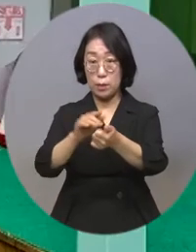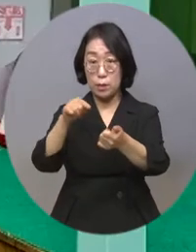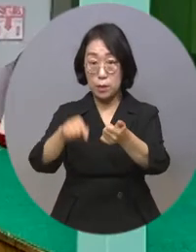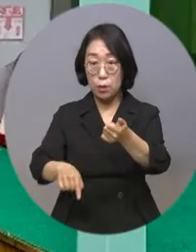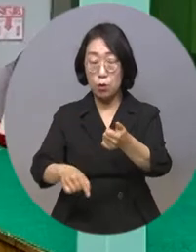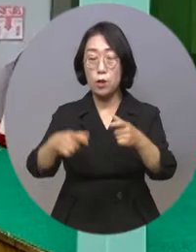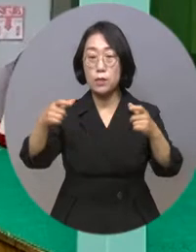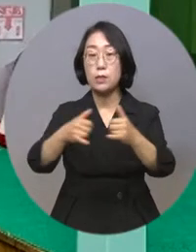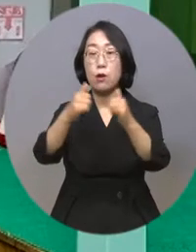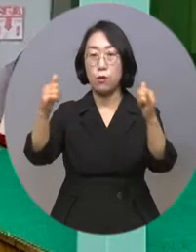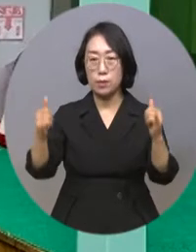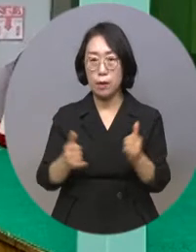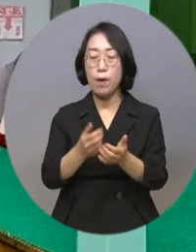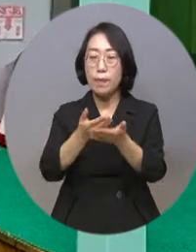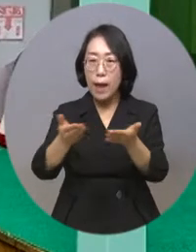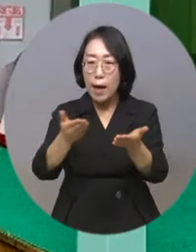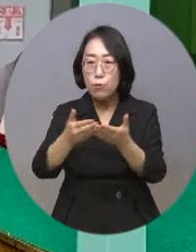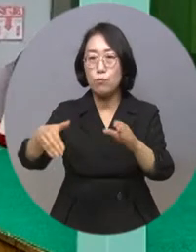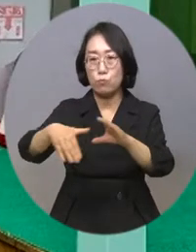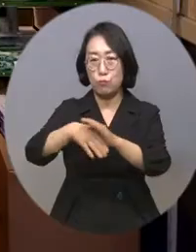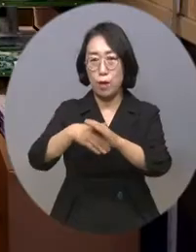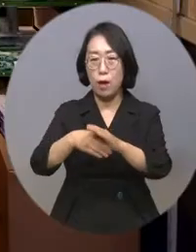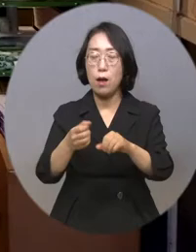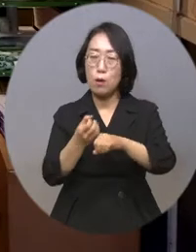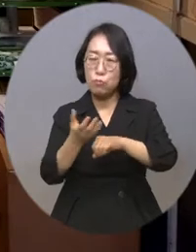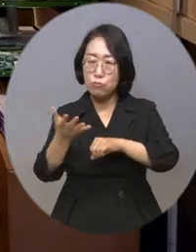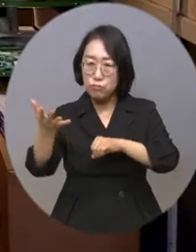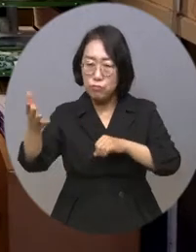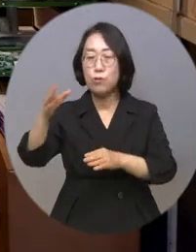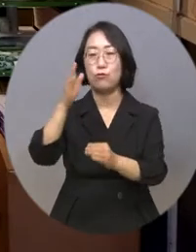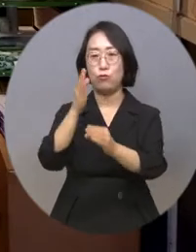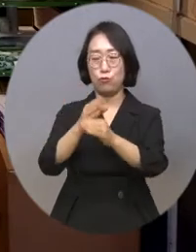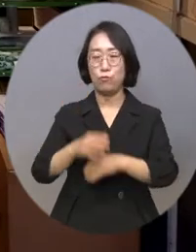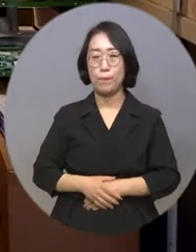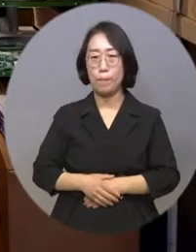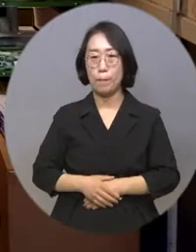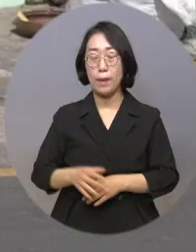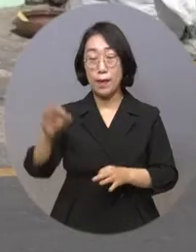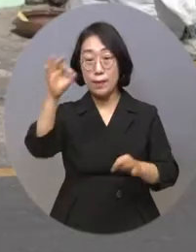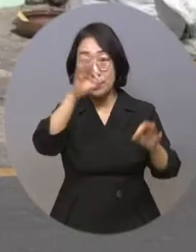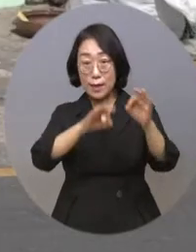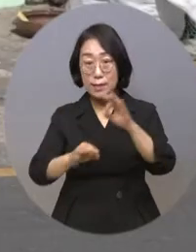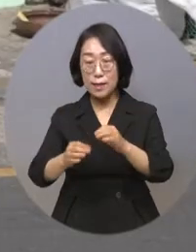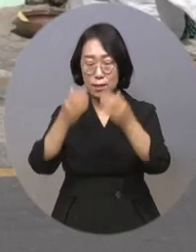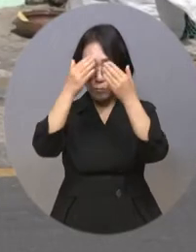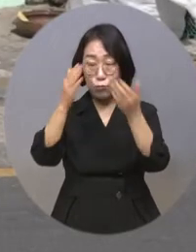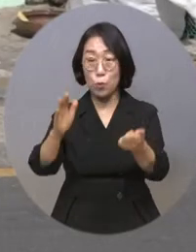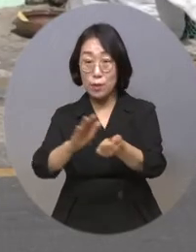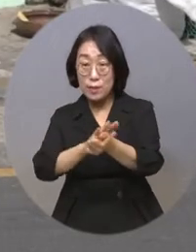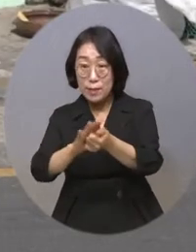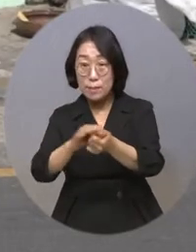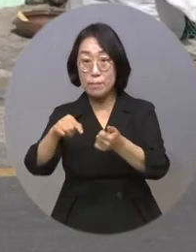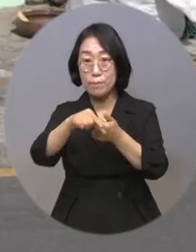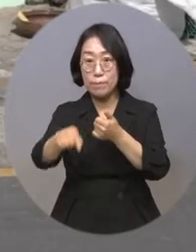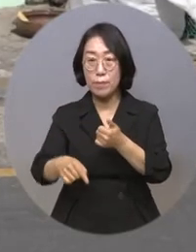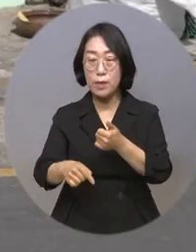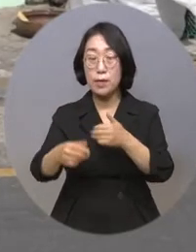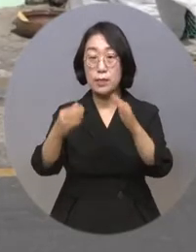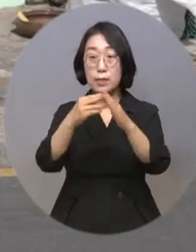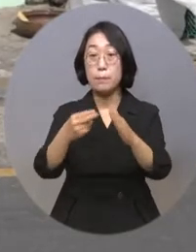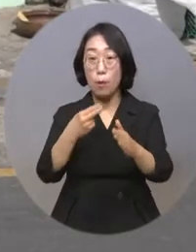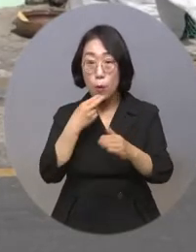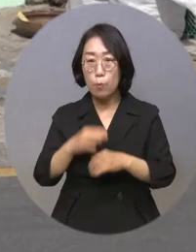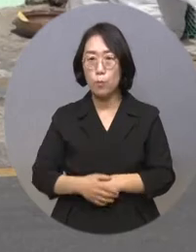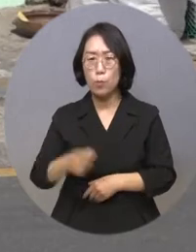지역사회 나눔 문화를 확산시켰습니다. 찾아가는 그냥드림의 시작. 노숙인은 물론 제도권